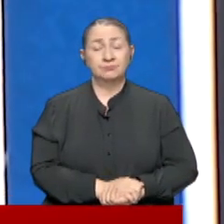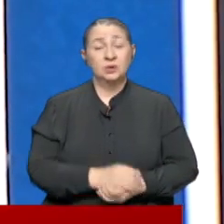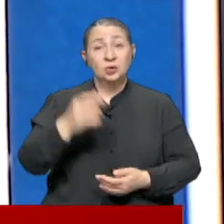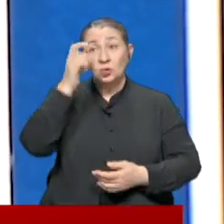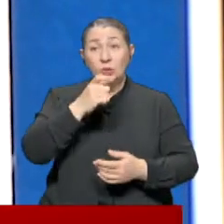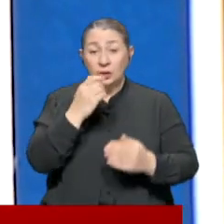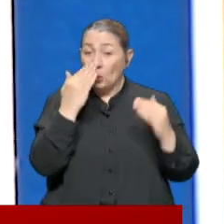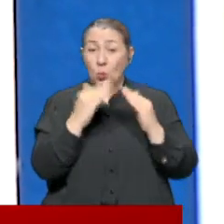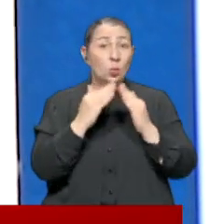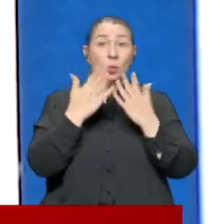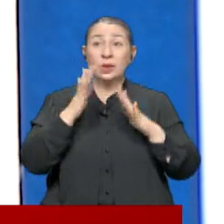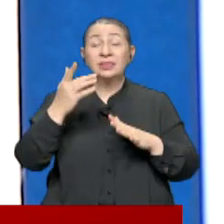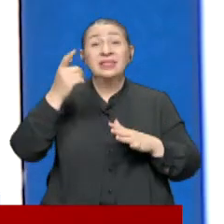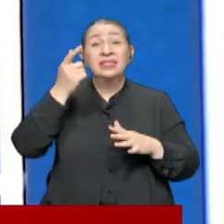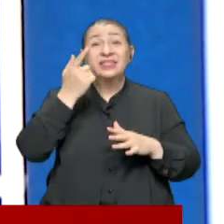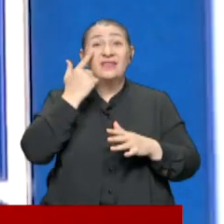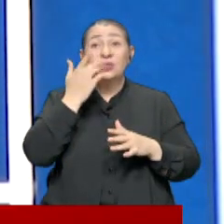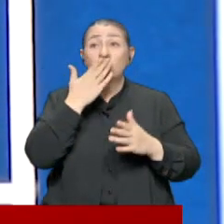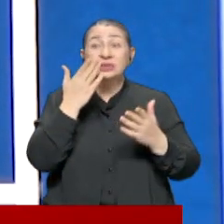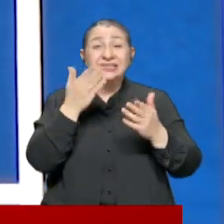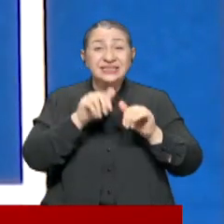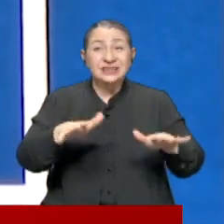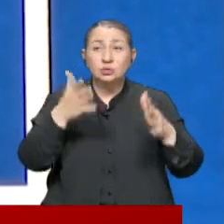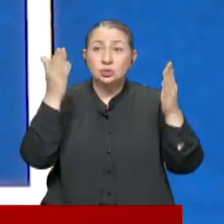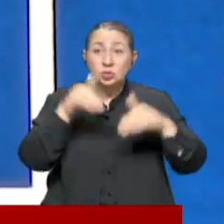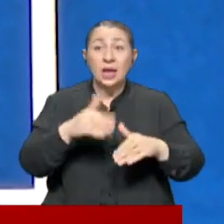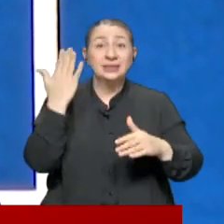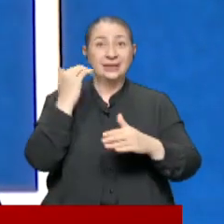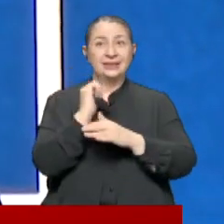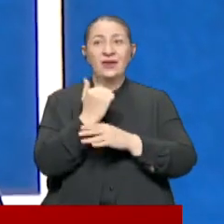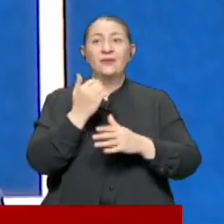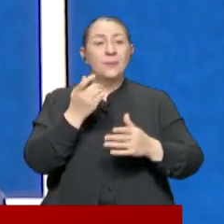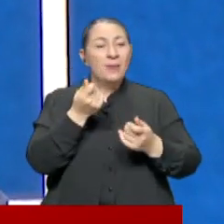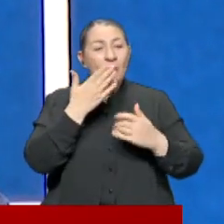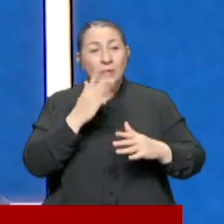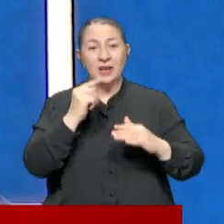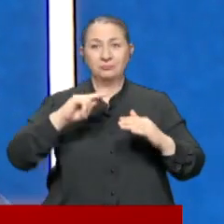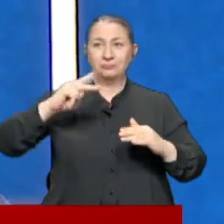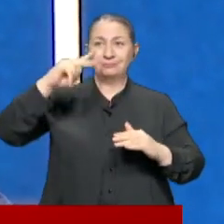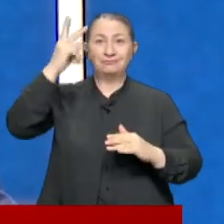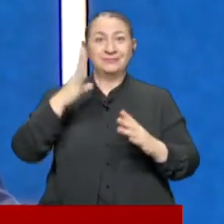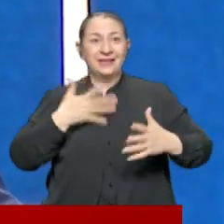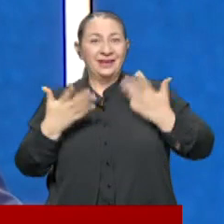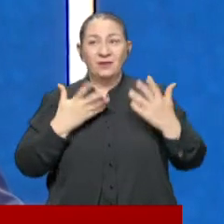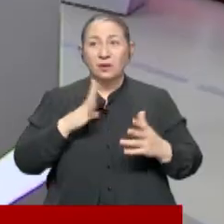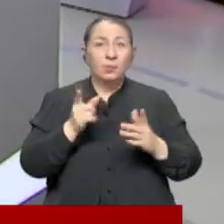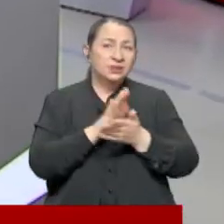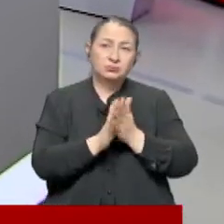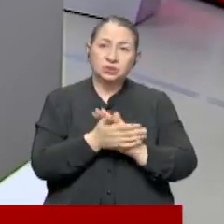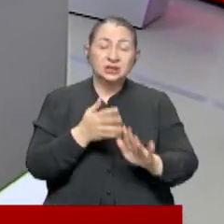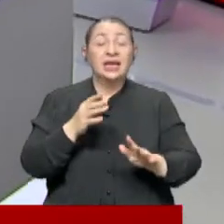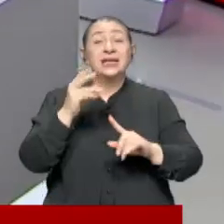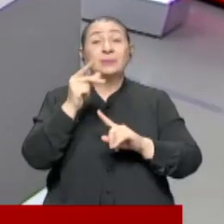Ülkede liyakat yok. Devlet okul sistemi çökmüş. Eskiden yetenekli ama varlıklı olmayan çocukların bir yükselme modu vardı. O kalmamış.